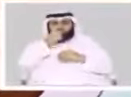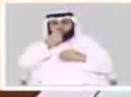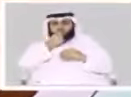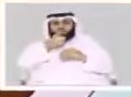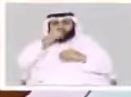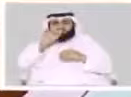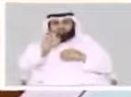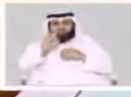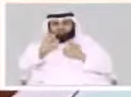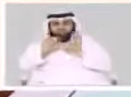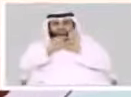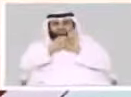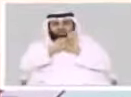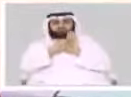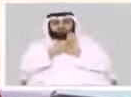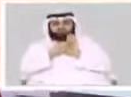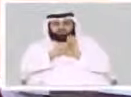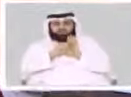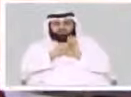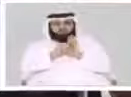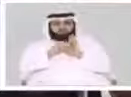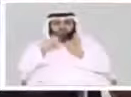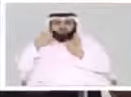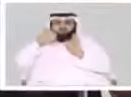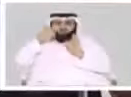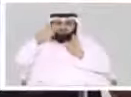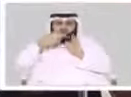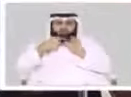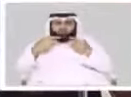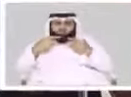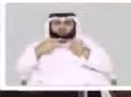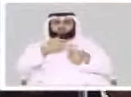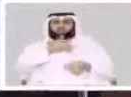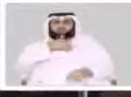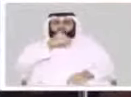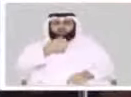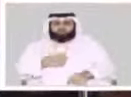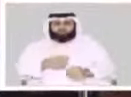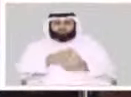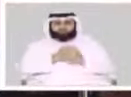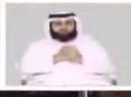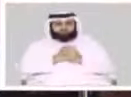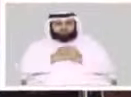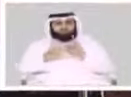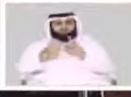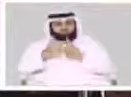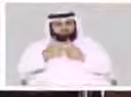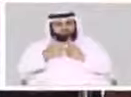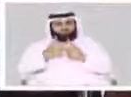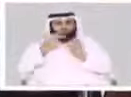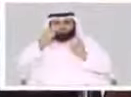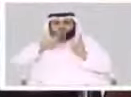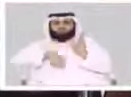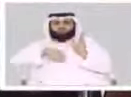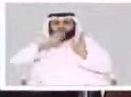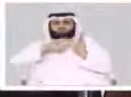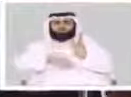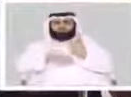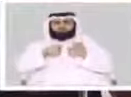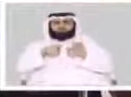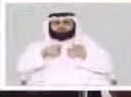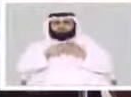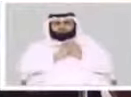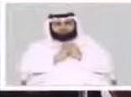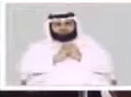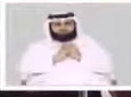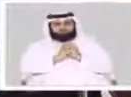السورة، تقصد الألفاظ، الألفاظ يا أيها الذين آمنوا أوفوا بالعقود. نعم. نعم. والمقام الثاني في الأحكام التي تضمنتها هذه